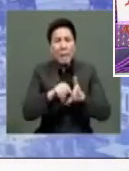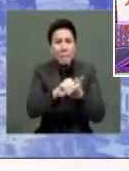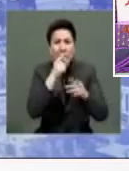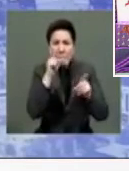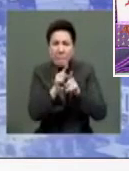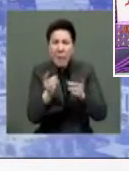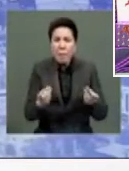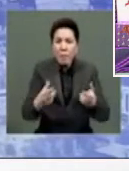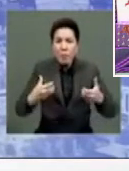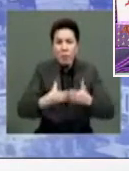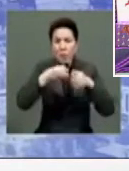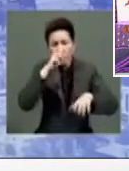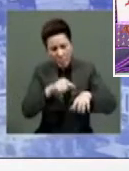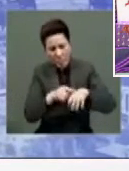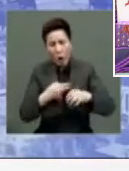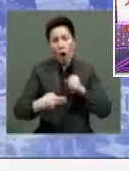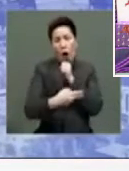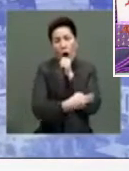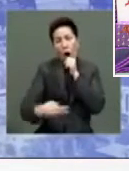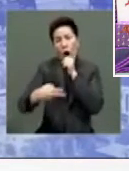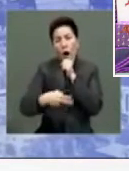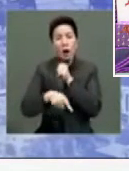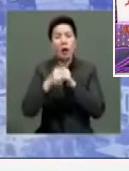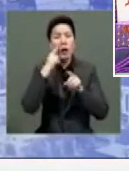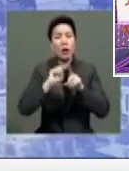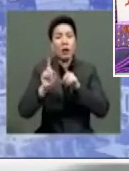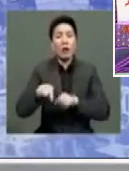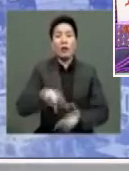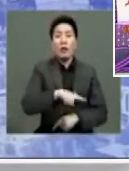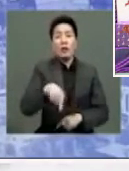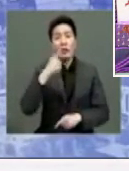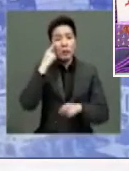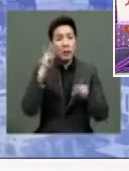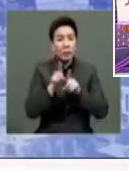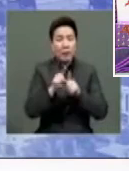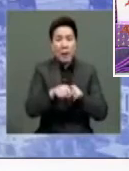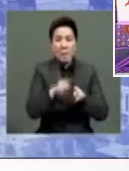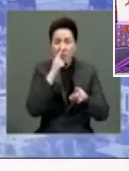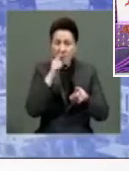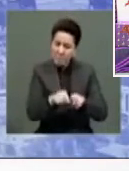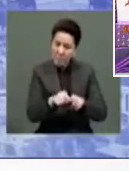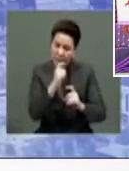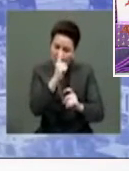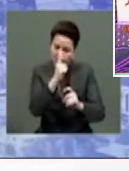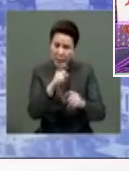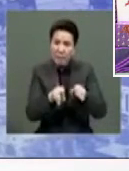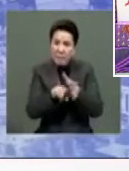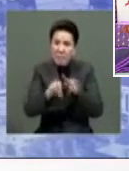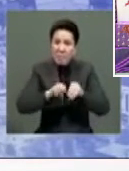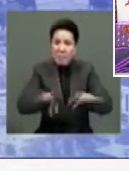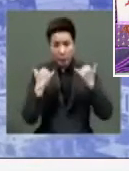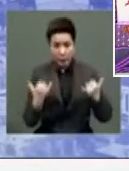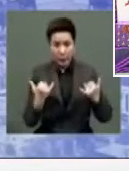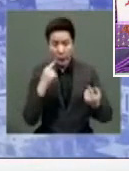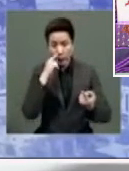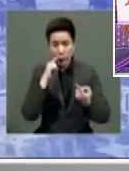ใส่ไปเรื่องของการแจกจ่ายอาหารเว้นแต่เป็นการดำเนินงานโดยเจ้าพนักงานอ่าหรือได้รับอนุญาตจากเจ้าหน้าที่เพื่อเขาจะ